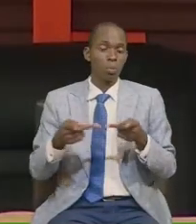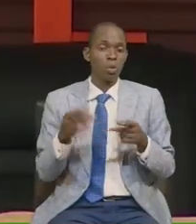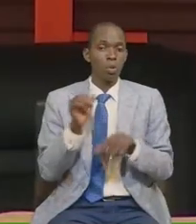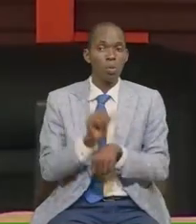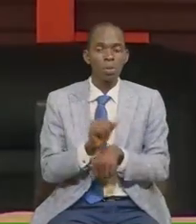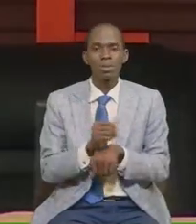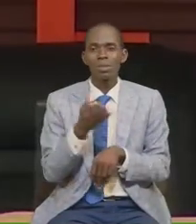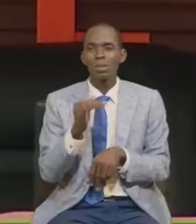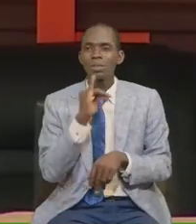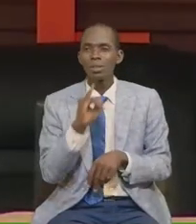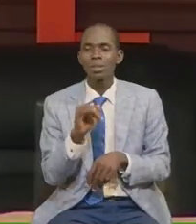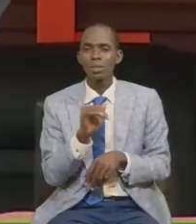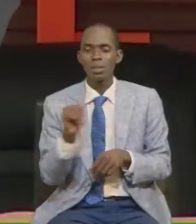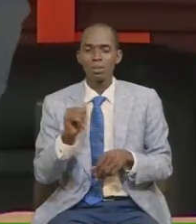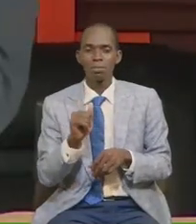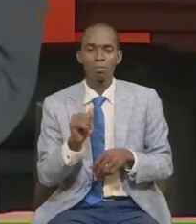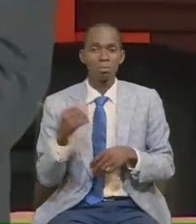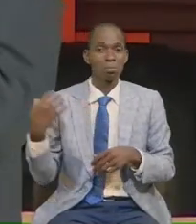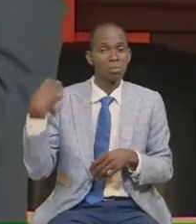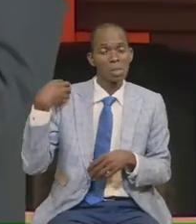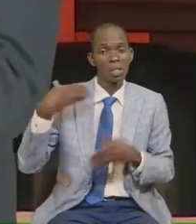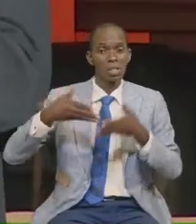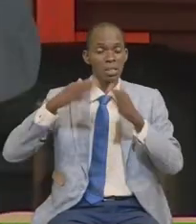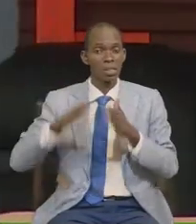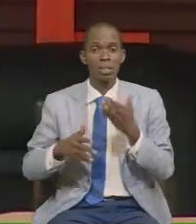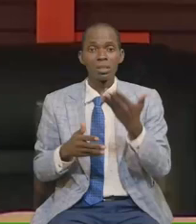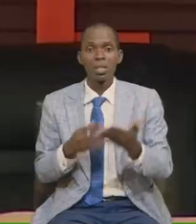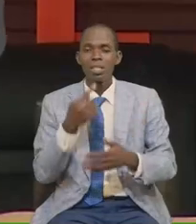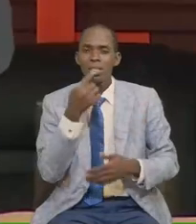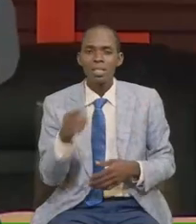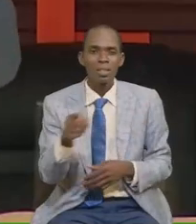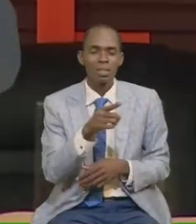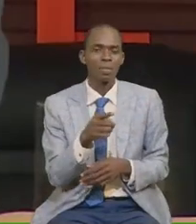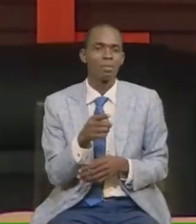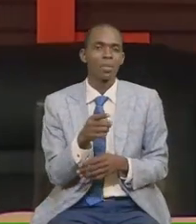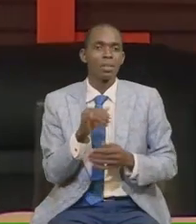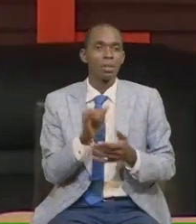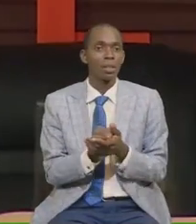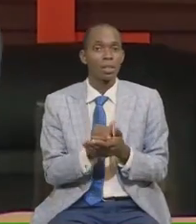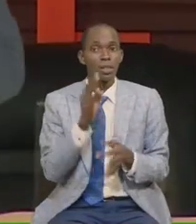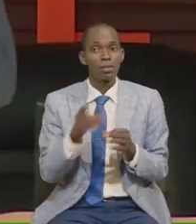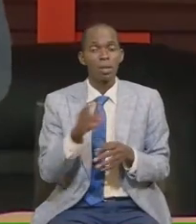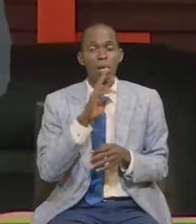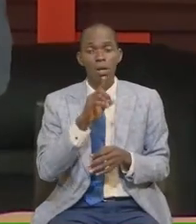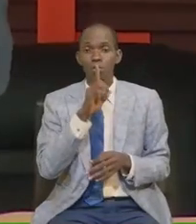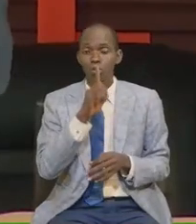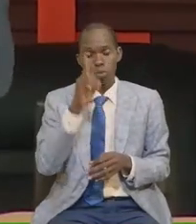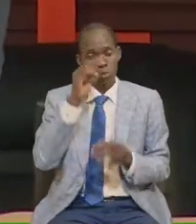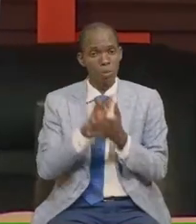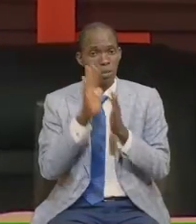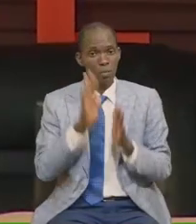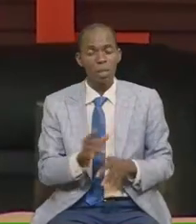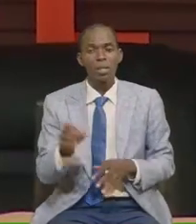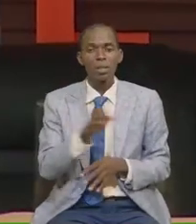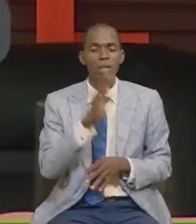là-bas, il y a un responsable là-bas. Rappelle-leur, s'ils sont de vrais croyants, ils seront donc soumis à ces